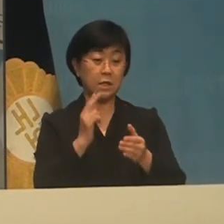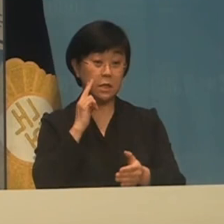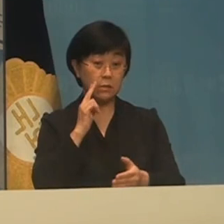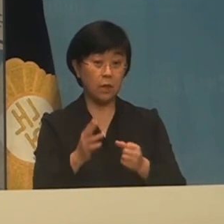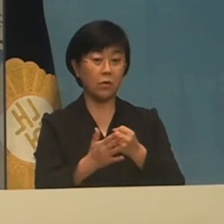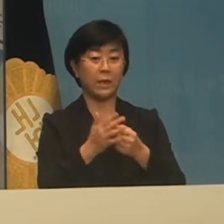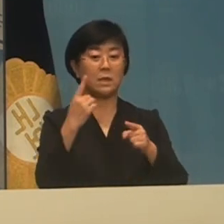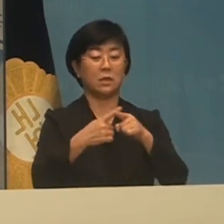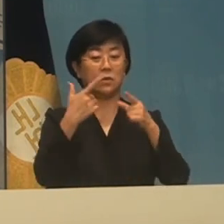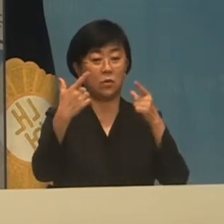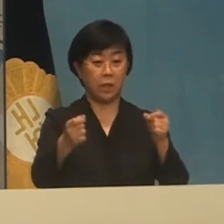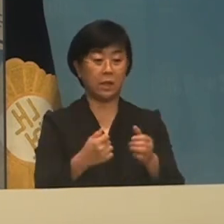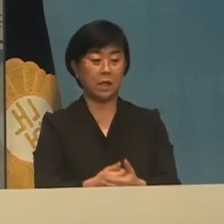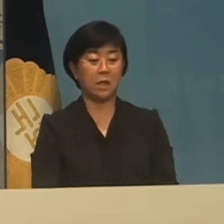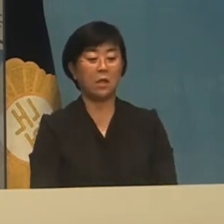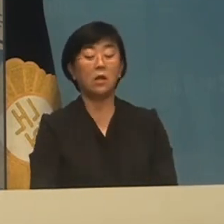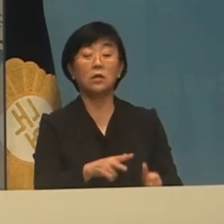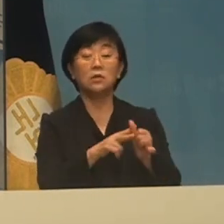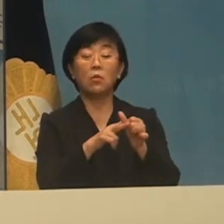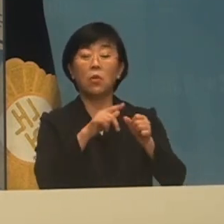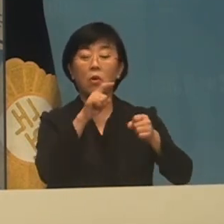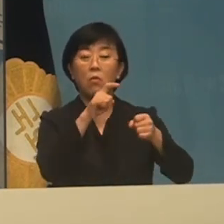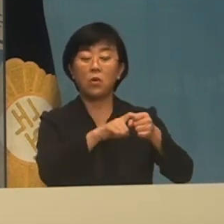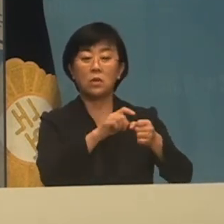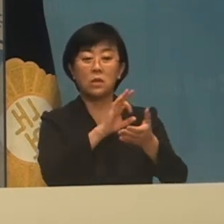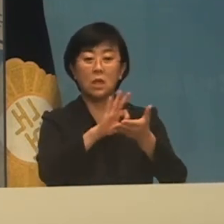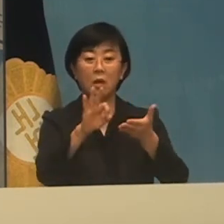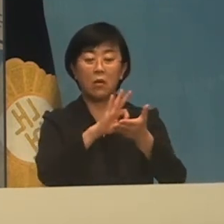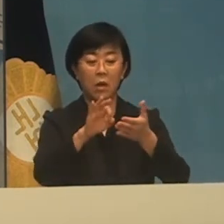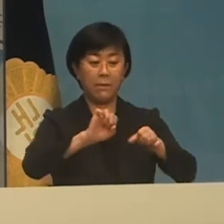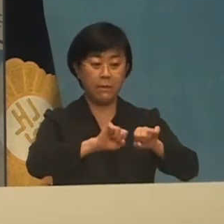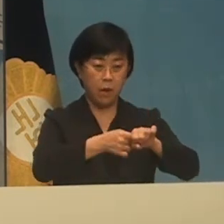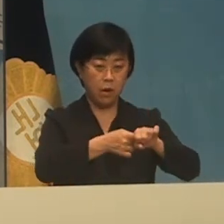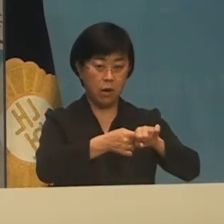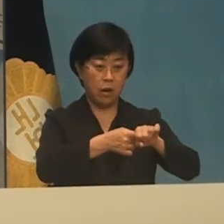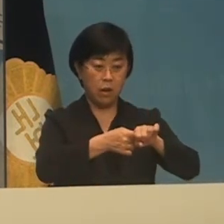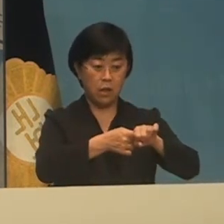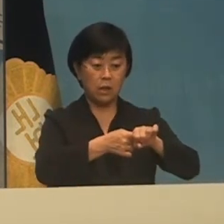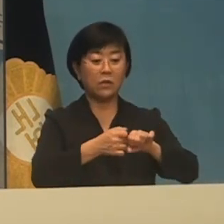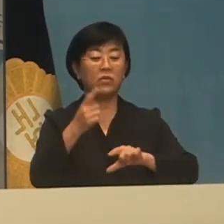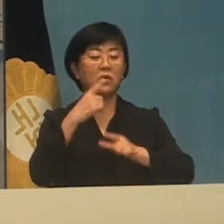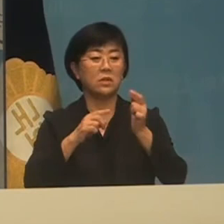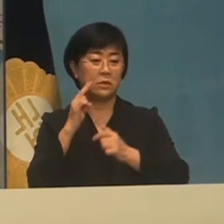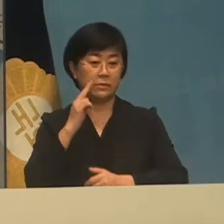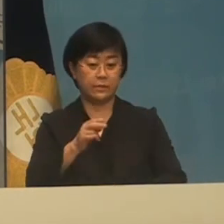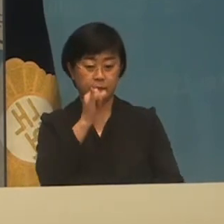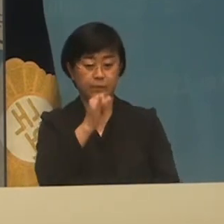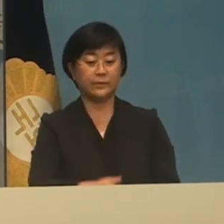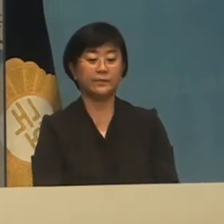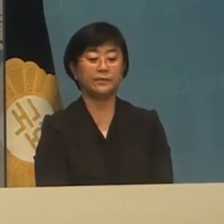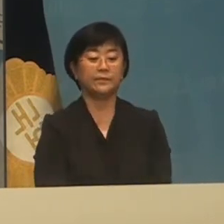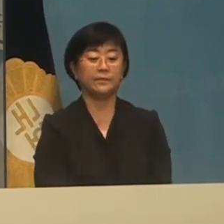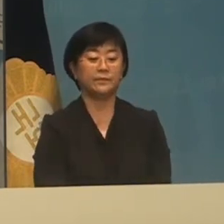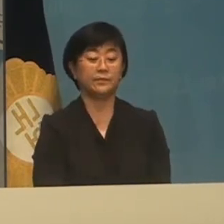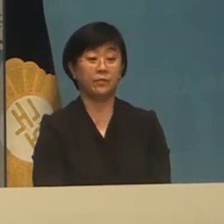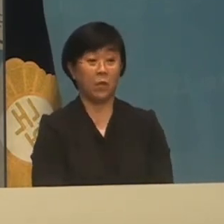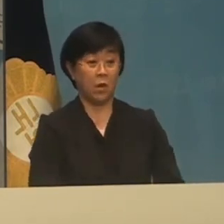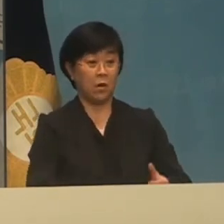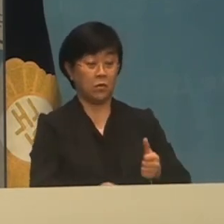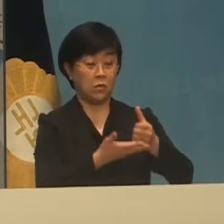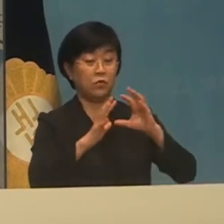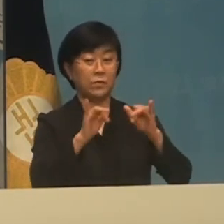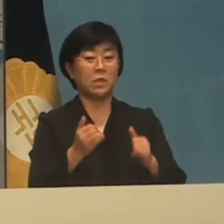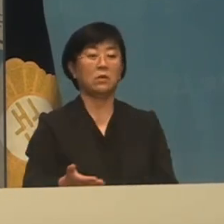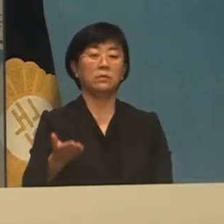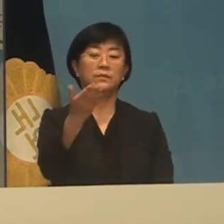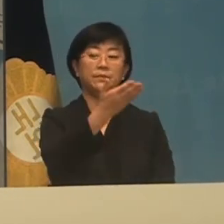마찬가지입니다. 제공된 정보의 목적의 사용에 대한 처벌 수위는 상기법보다도 강합니다. 존경하는 국민